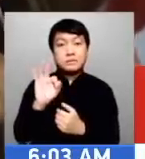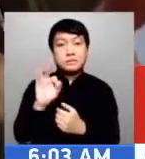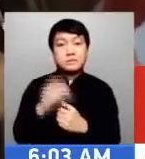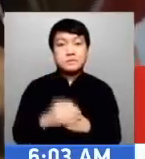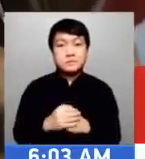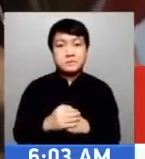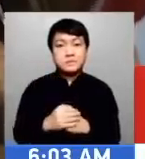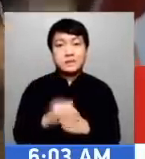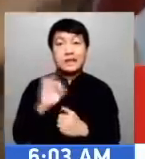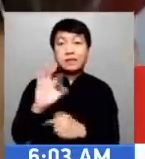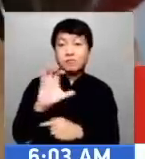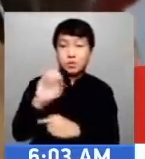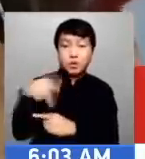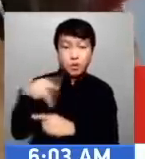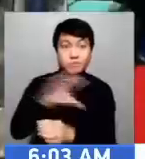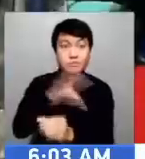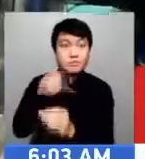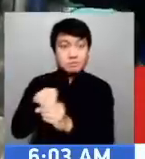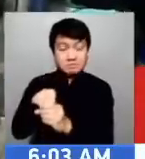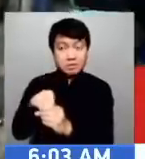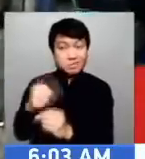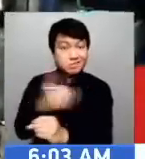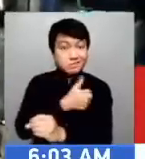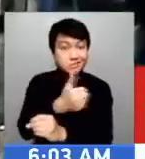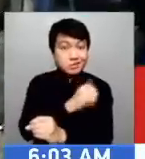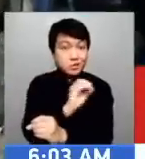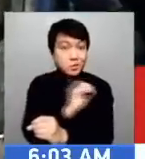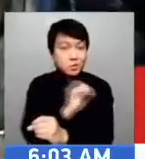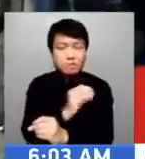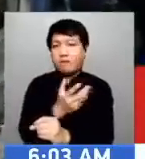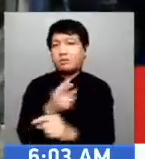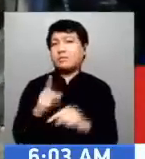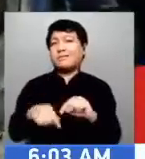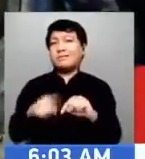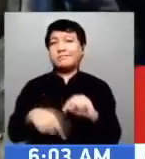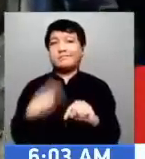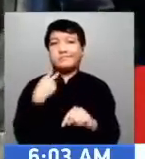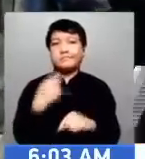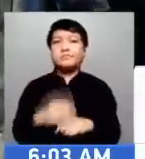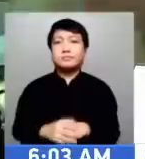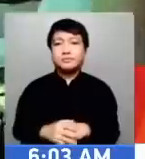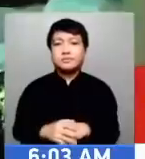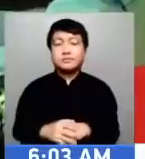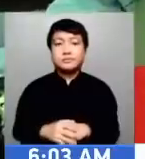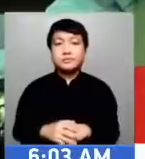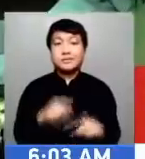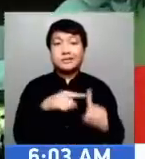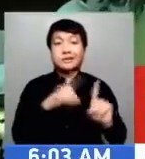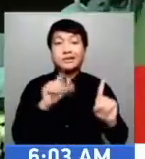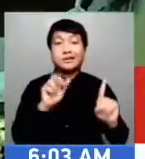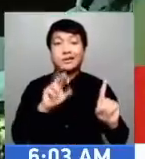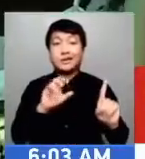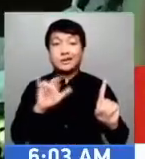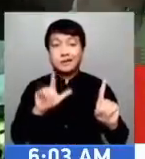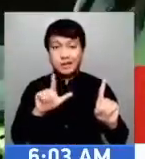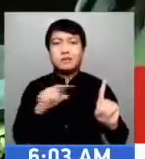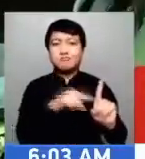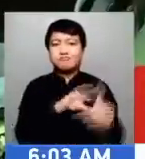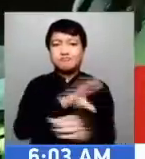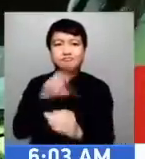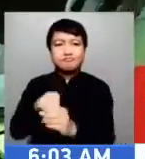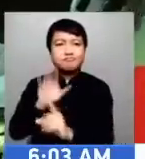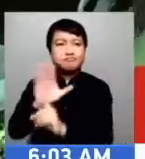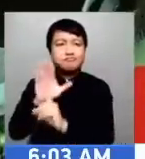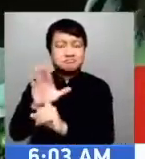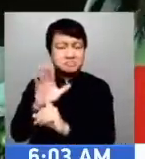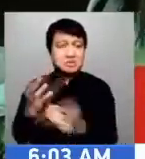kung wala namang garahe, hindi pa rin bibigyan. Nakisama rin sa tigil pasada ang tsuper na si Daryl Gatchalia. Bukod sa posibleng mawalan ng trabaho ang mga